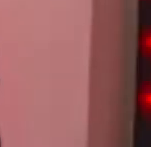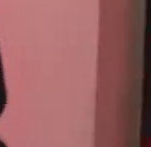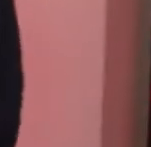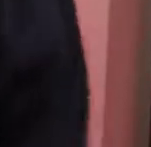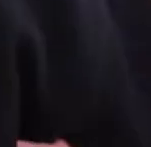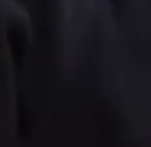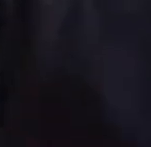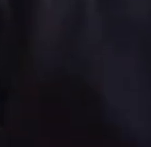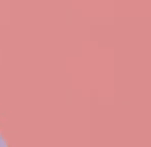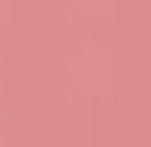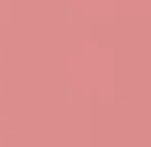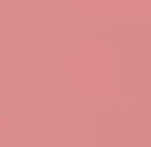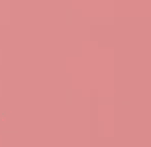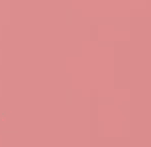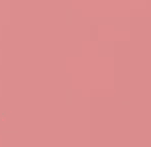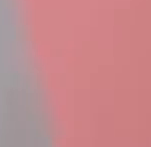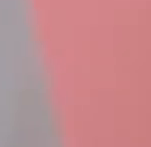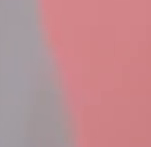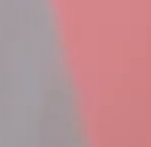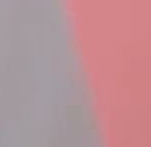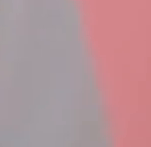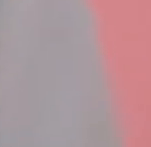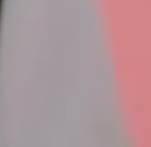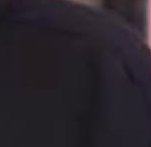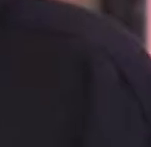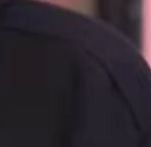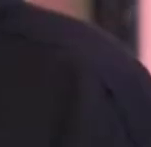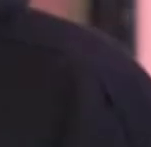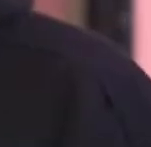Pagi, Pak. Stop. Siapa kamu?